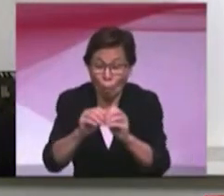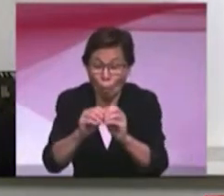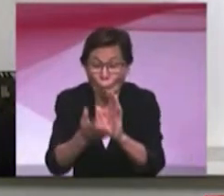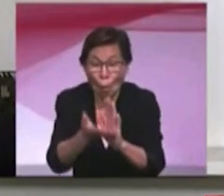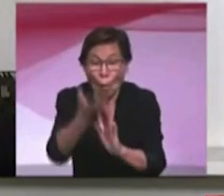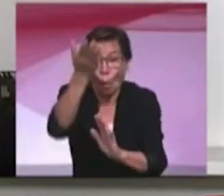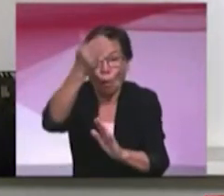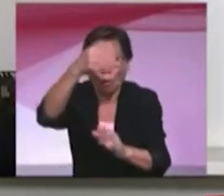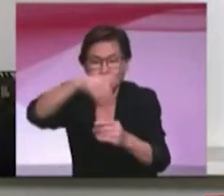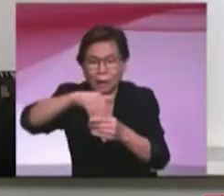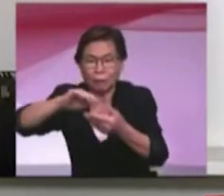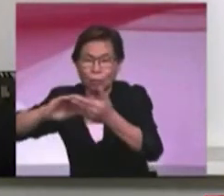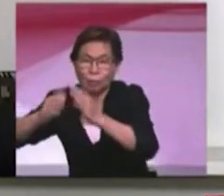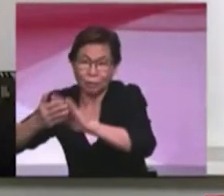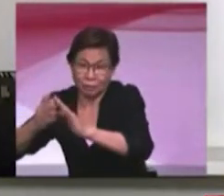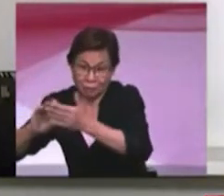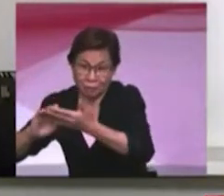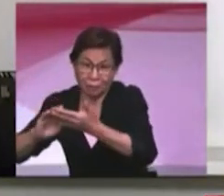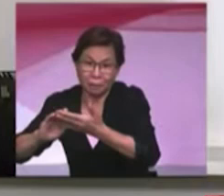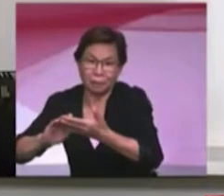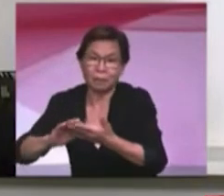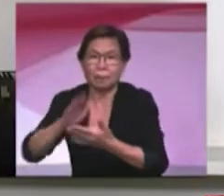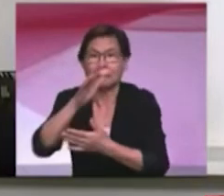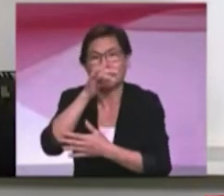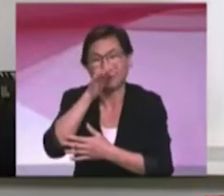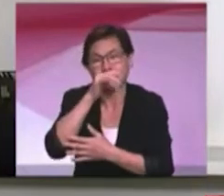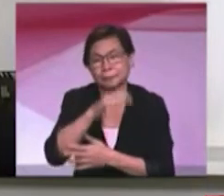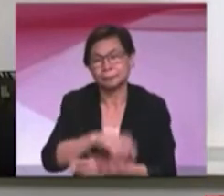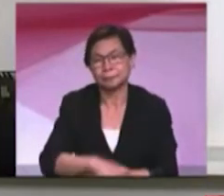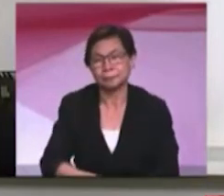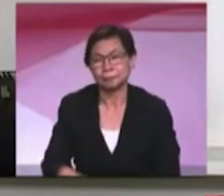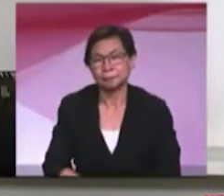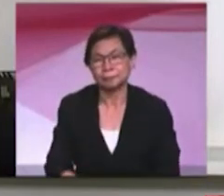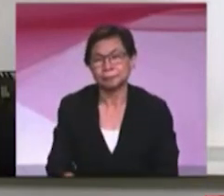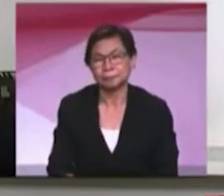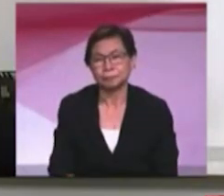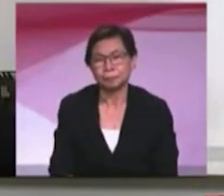semakin meningkat di dalam komuniti di negeri Melaka.